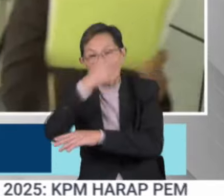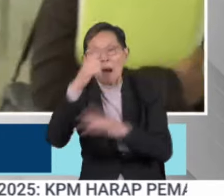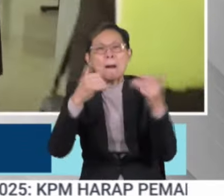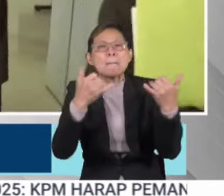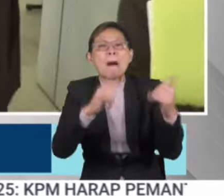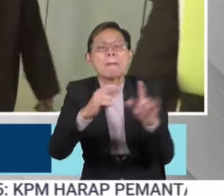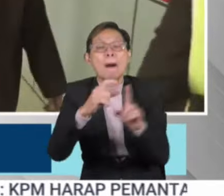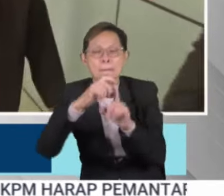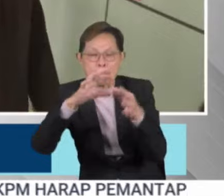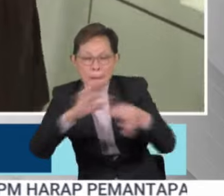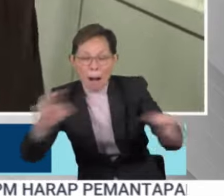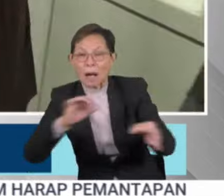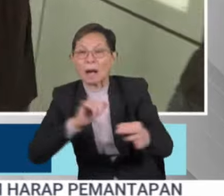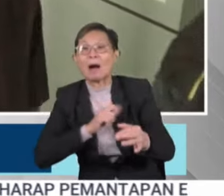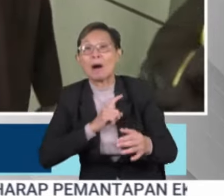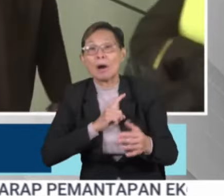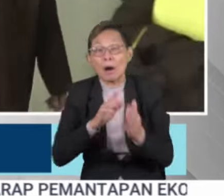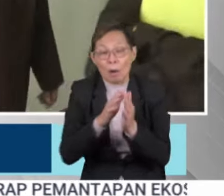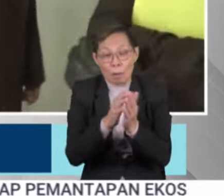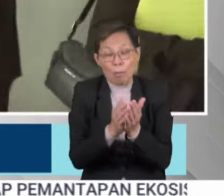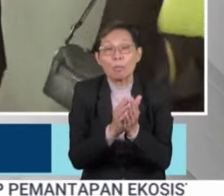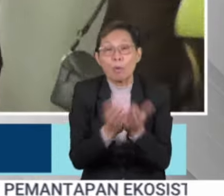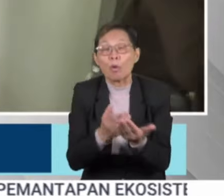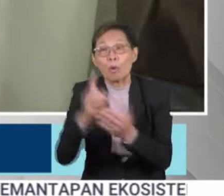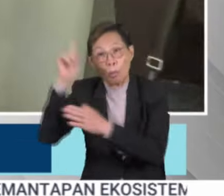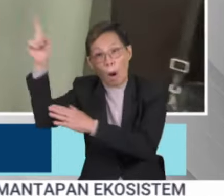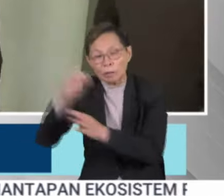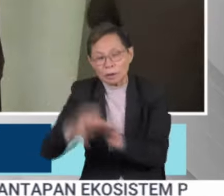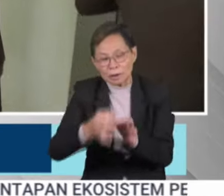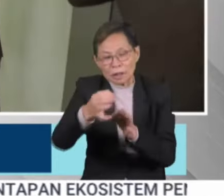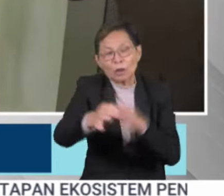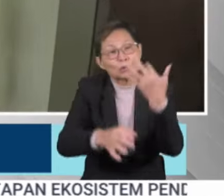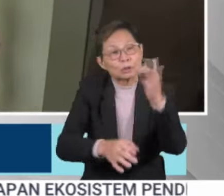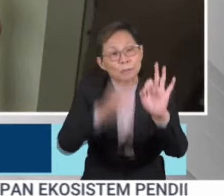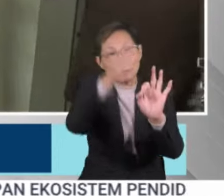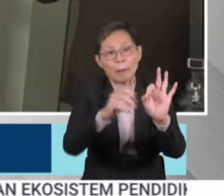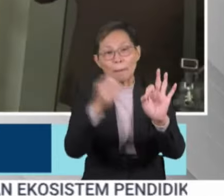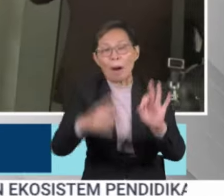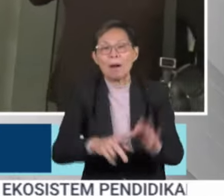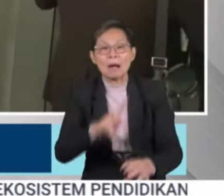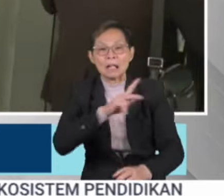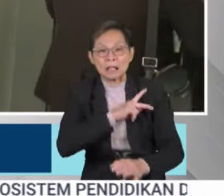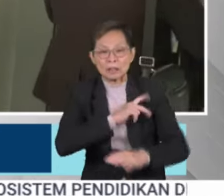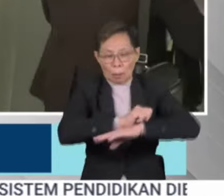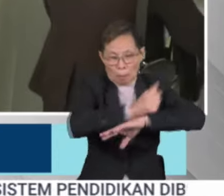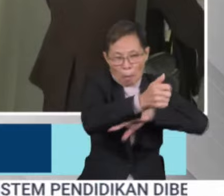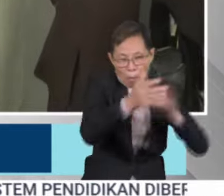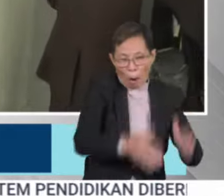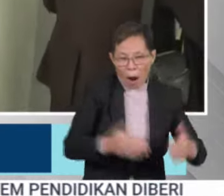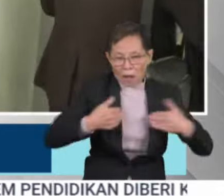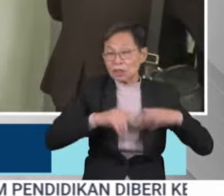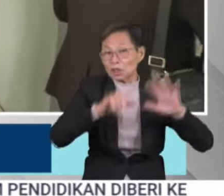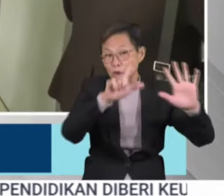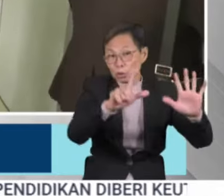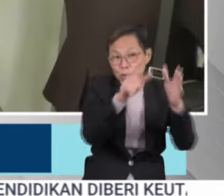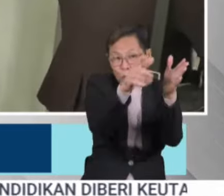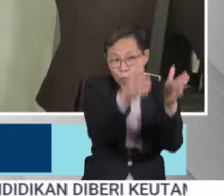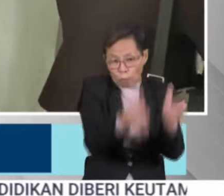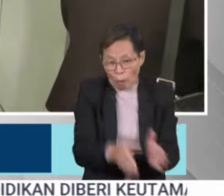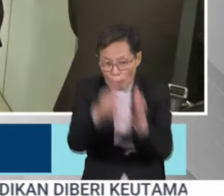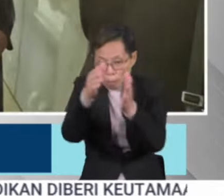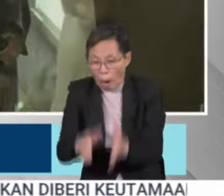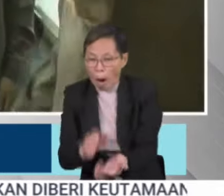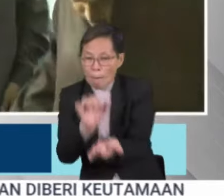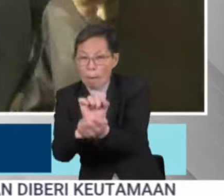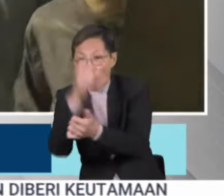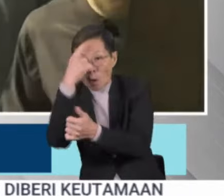ayat Al-Quran dan menghina Islam ditangguh ke 19 Disember. Ketua pendakwa menyatakan terdapat 7 lagi suspek masih